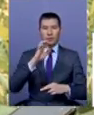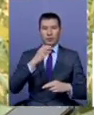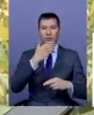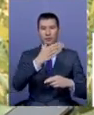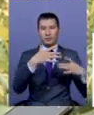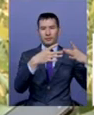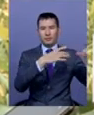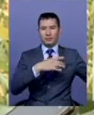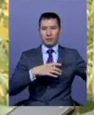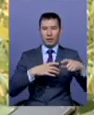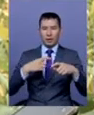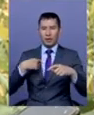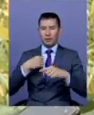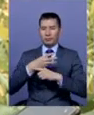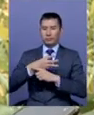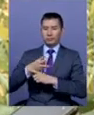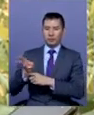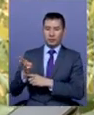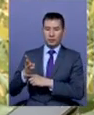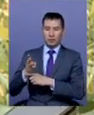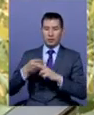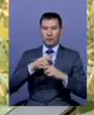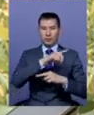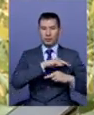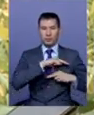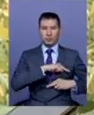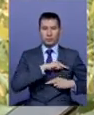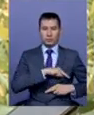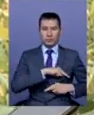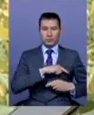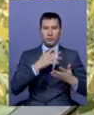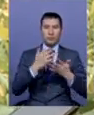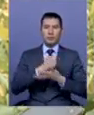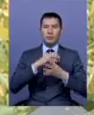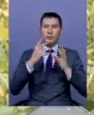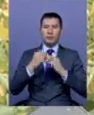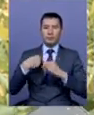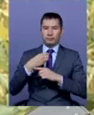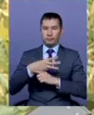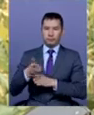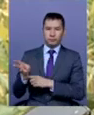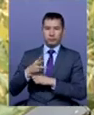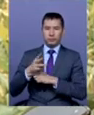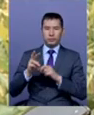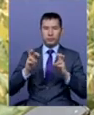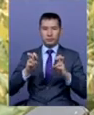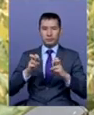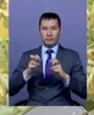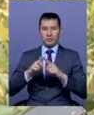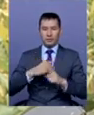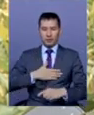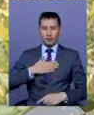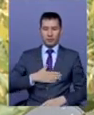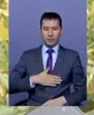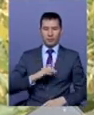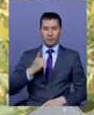арнасының ұжымының жақсы еңбегінің арқасында біз жақсы нәтижеге жетіп тұрмыз. Өйткені біздің жүгері